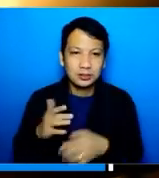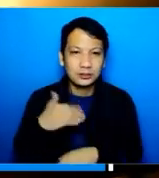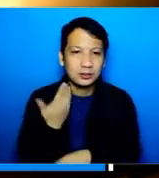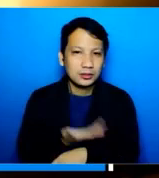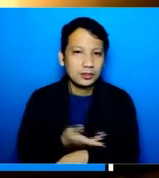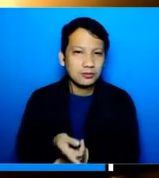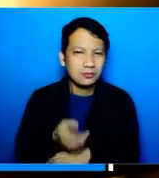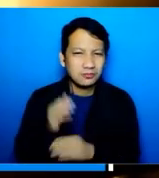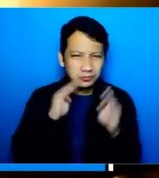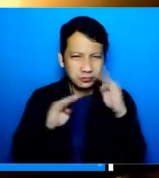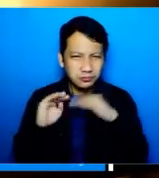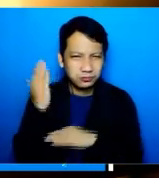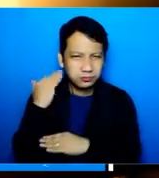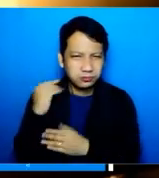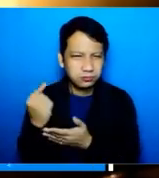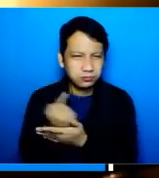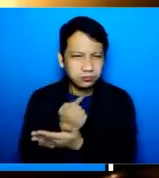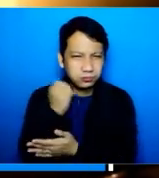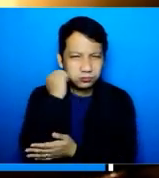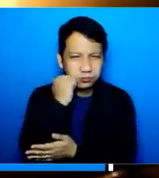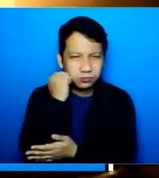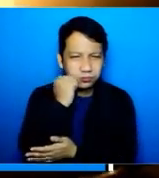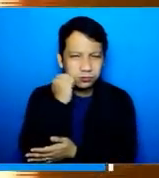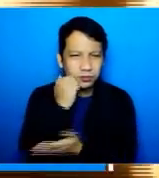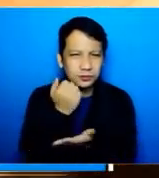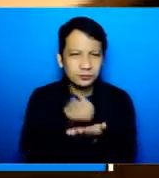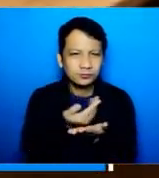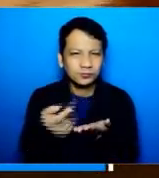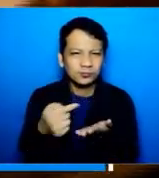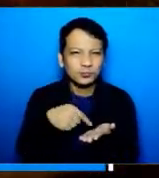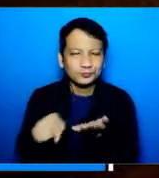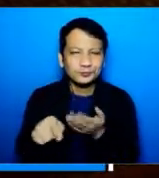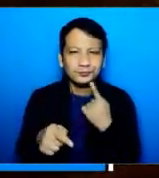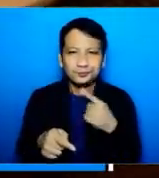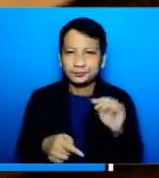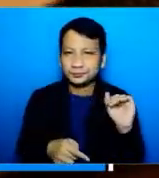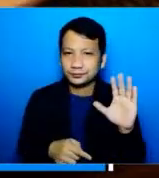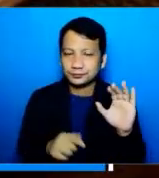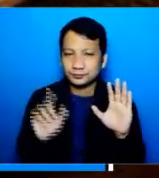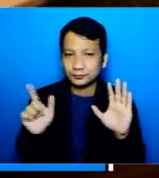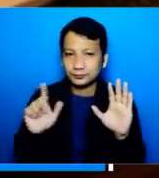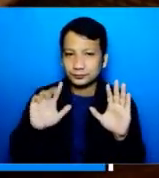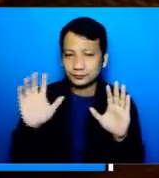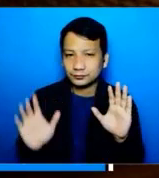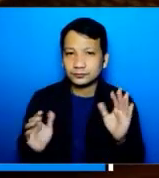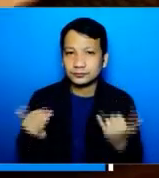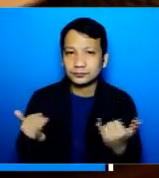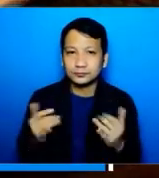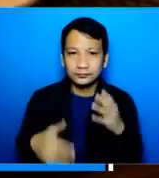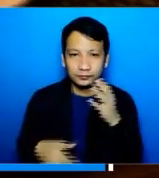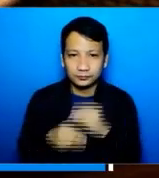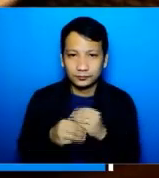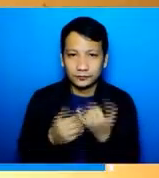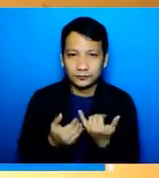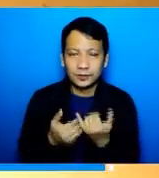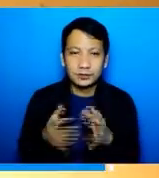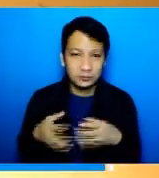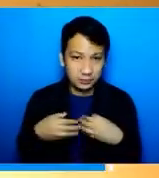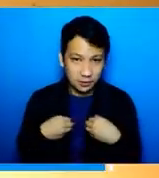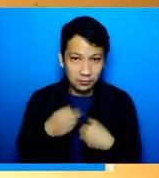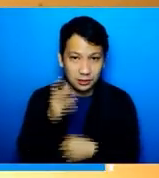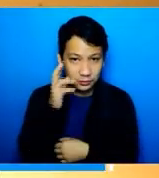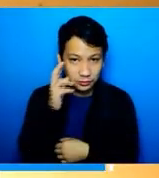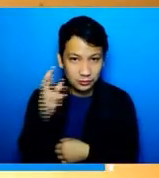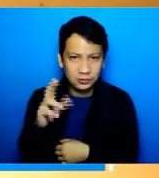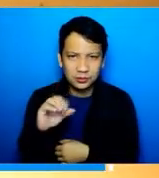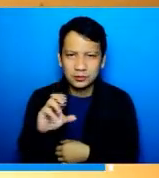Problema raw nila noon ang araw-araw na pagbabayad ng 15 hanggang 20,000 pesos. Nakadagdag pa sa sama ng loob ni Rose ang mahal